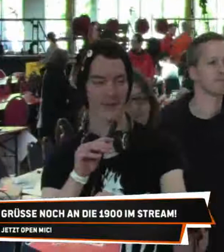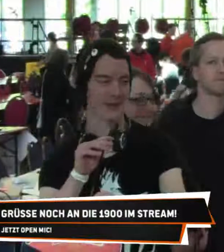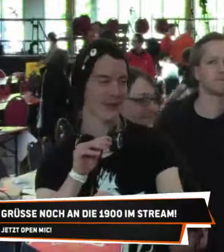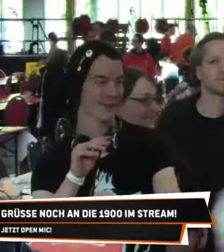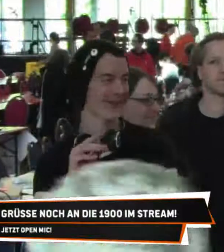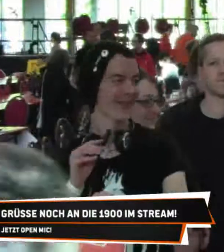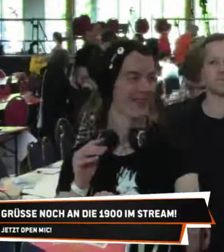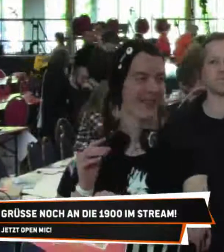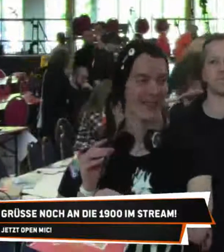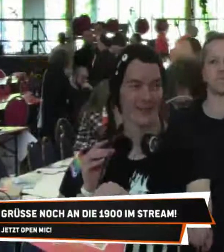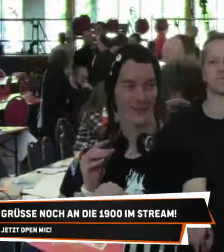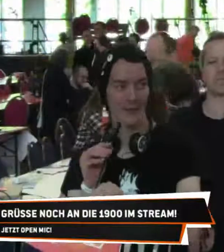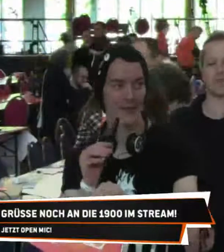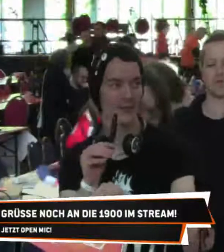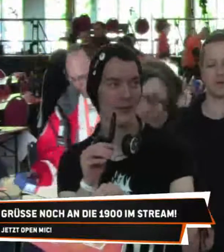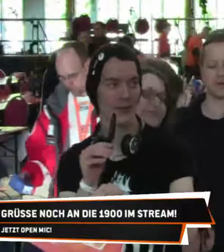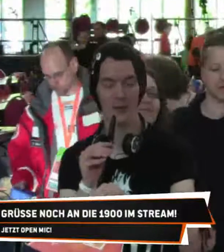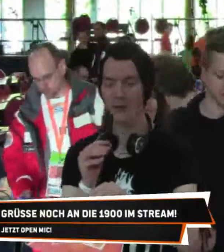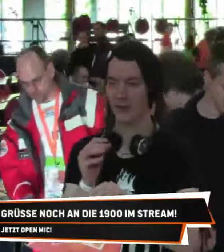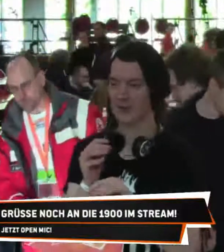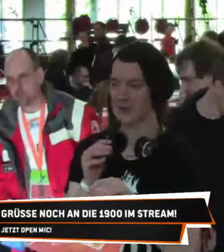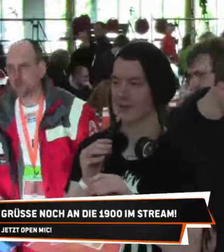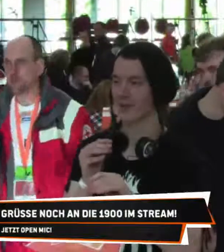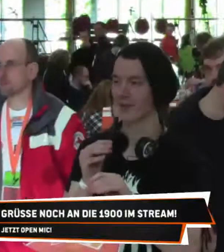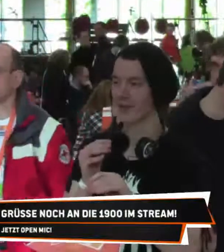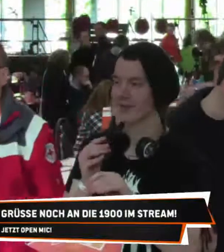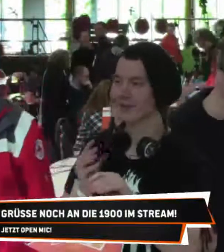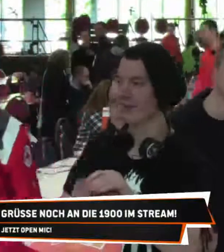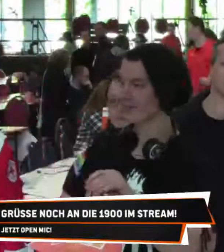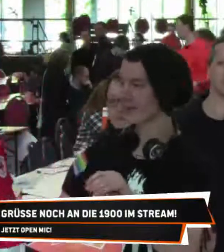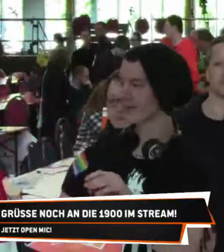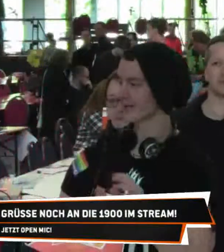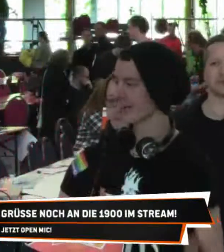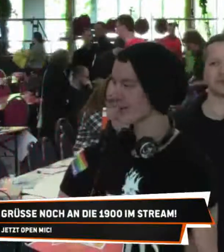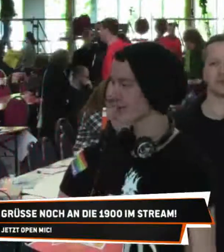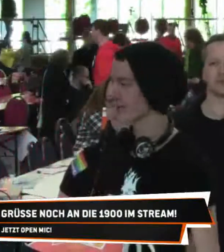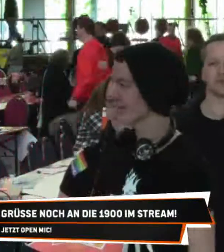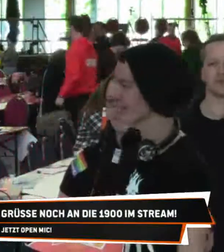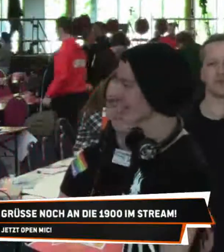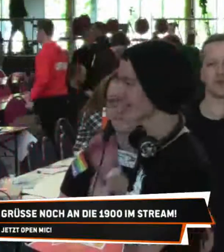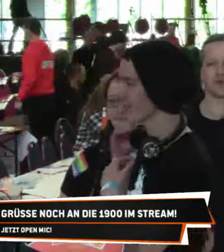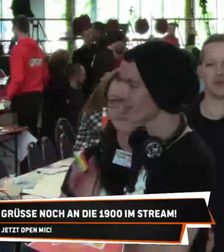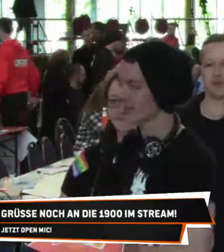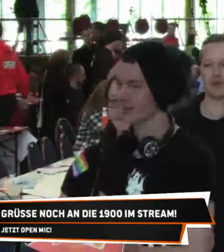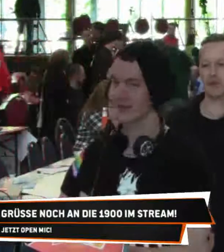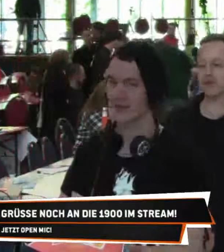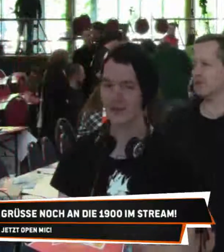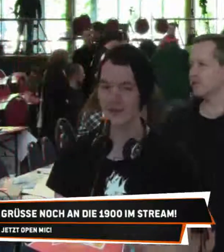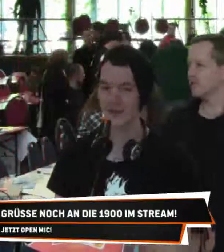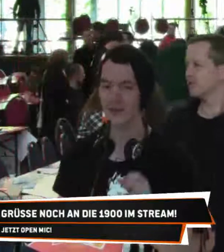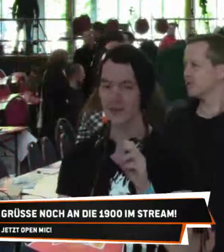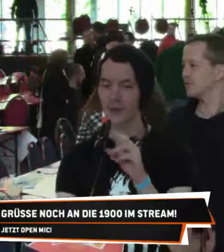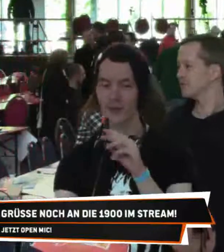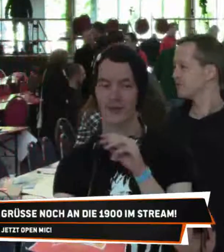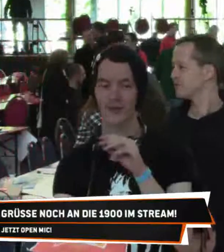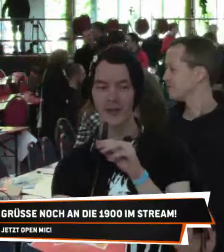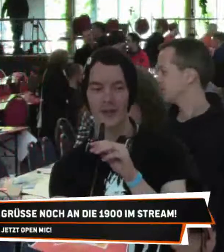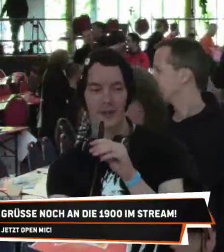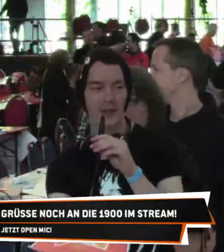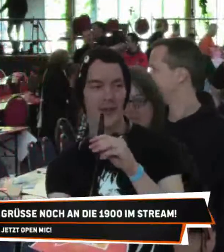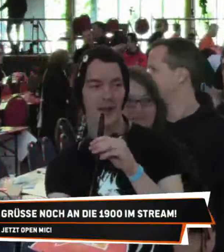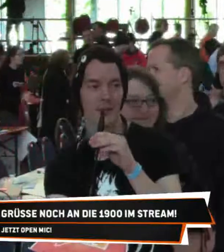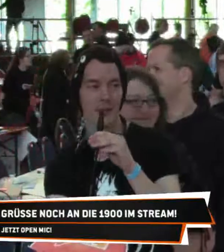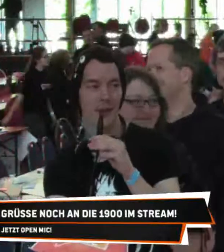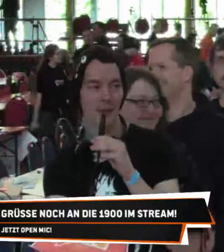ich darf wieder ja ich wollte einfach nur ein paar Grußworte loswerden ich möchte zum einen meinen Landesverband der jetzt kaum noch hier ist grüßen